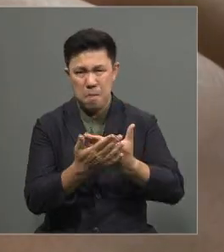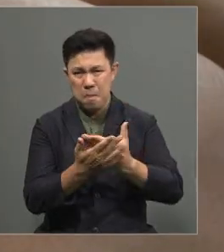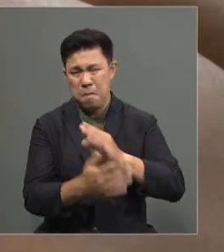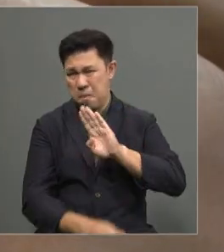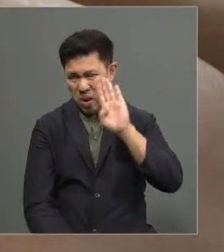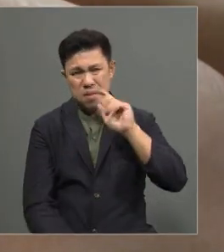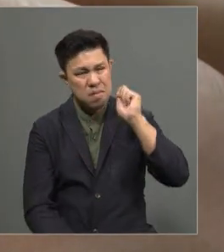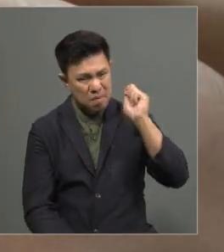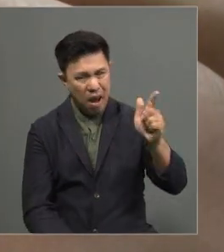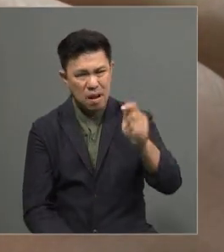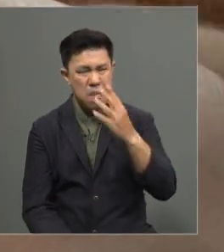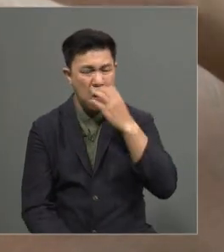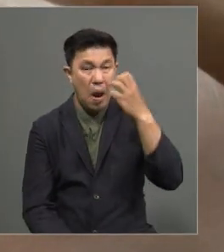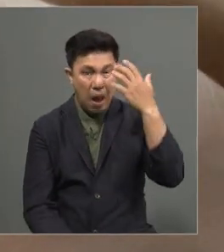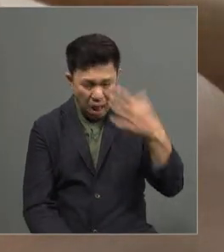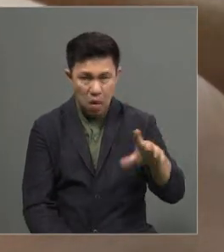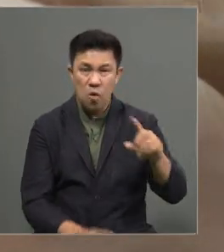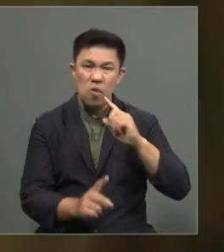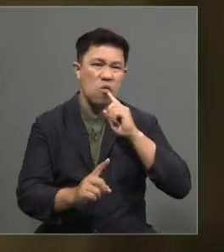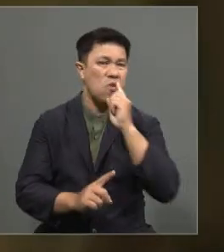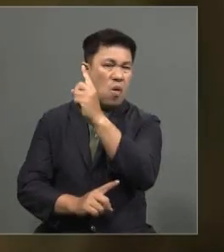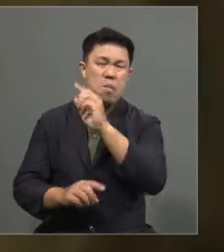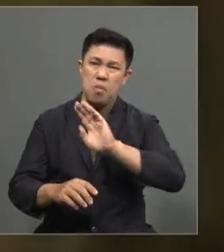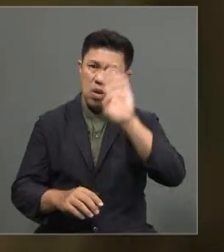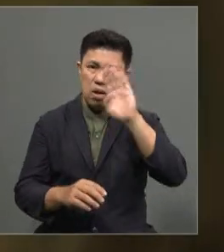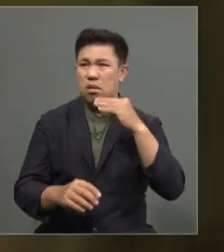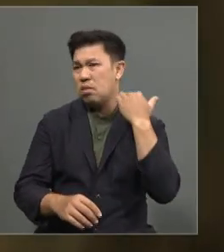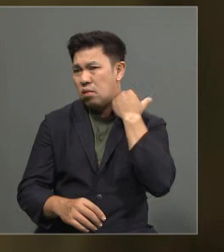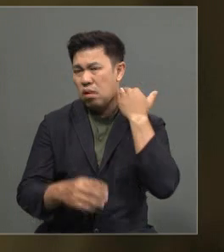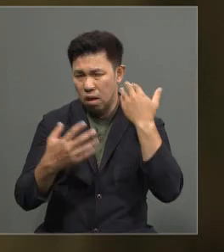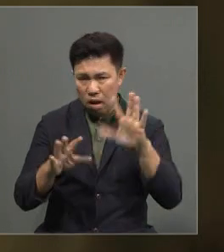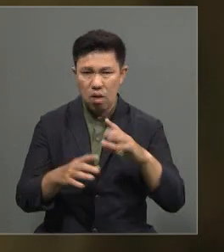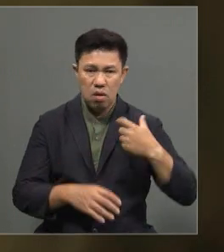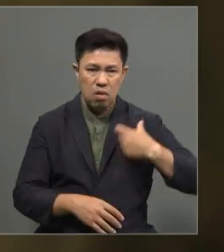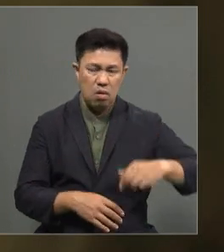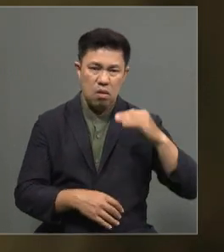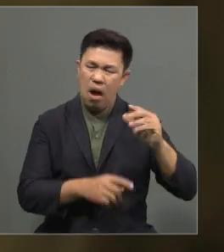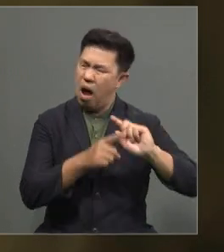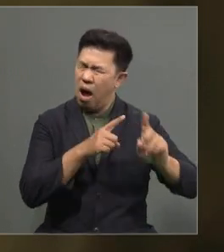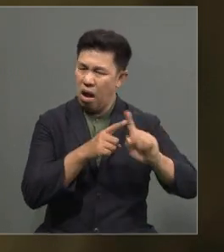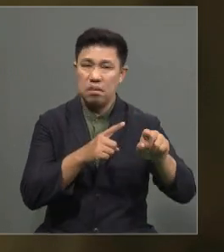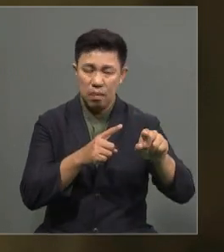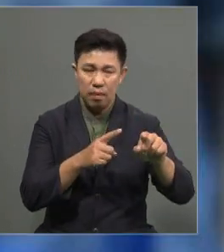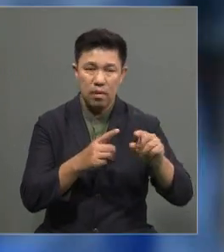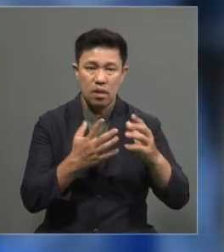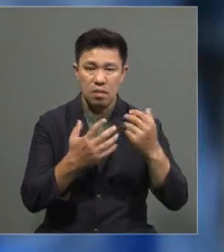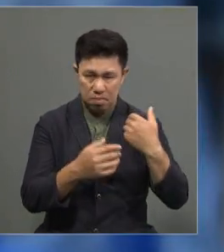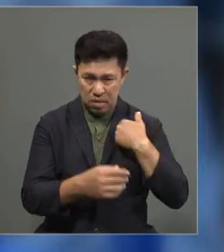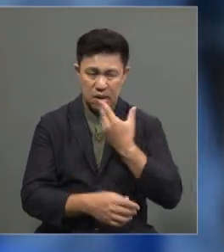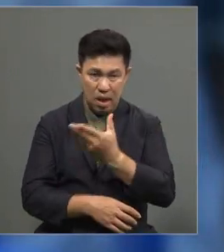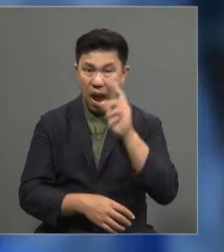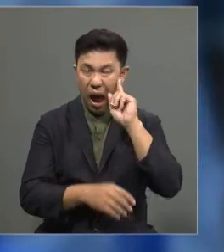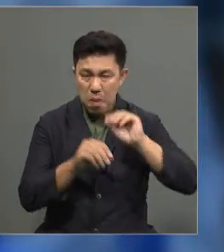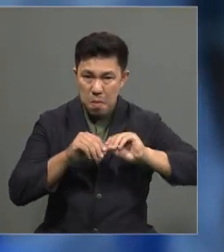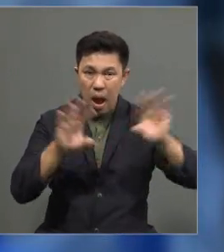าแล้วแล้วผู้เสียหายคนอื่นก็ไปร้องกับบริษัทของคุณกฤตอนงค์และทนายความคนอื่นๆทั้งหลายทั้งแหล่ตามที่ปรากฏเป็นข่าวในช่ว